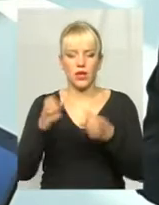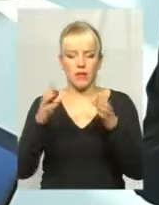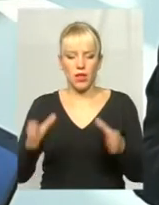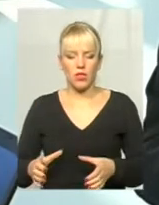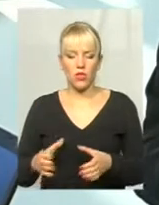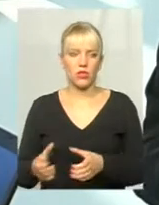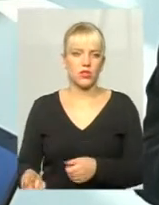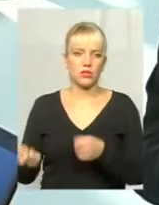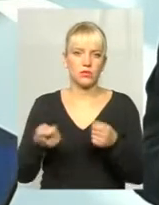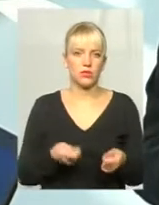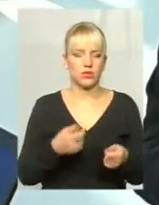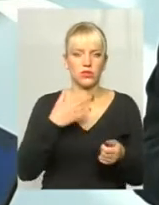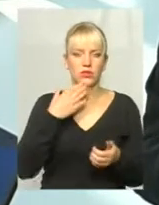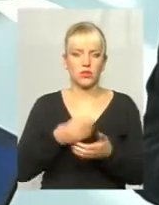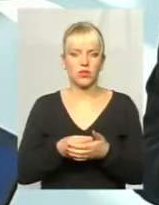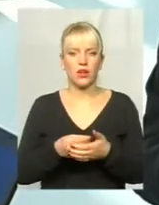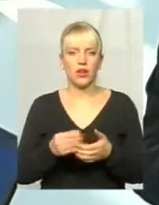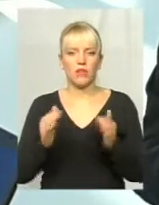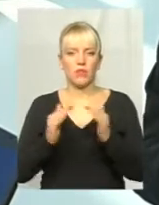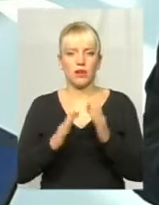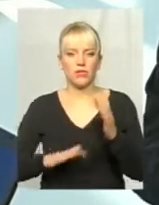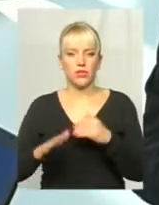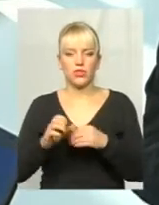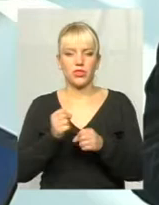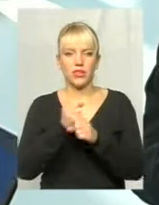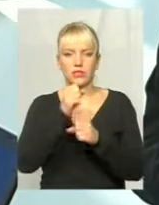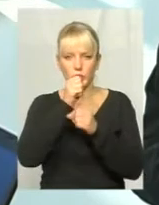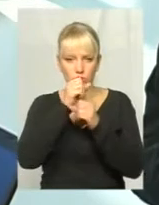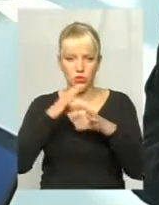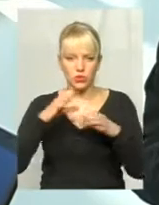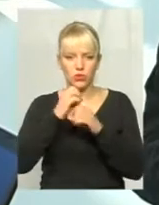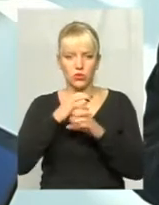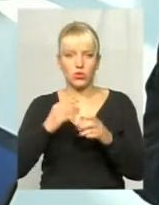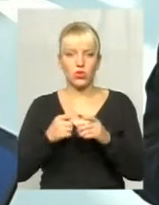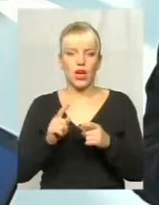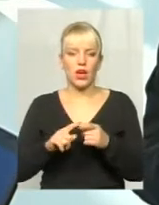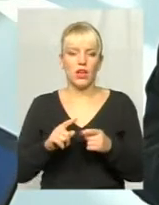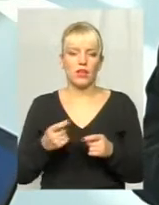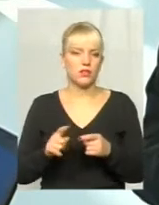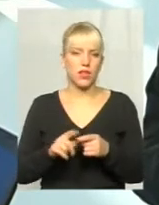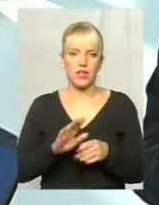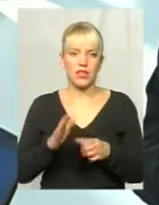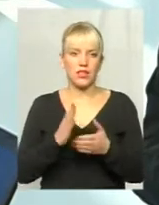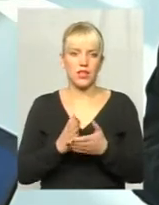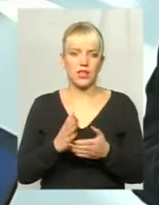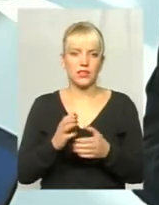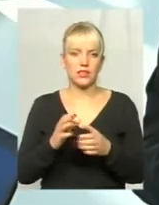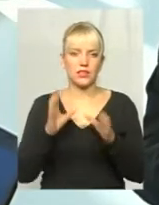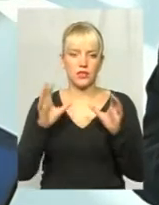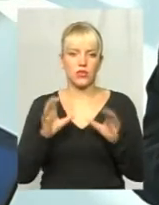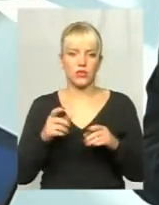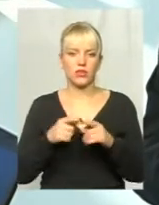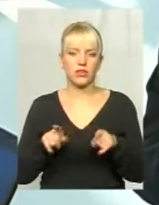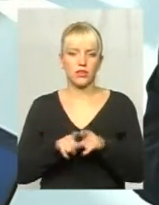приміщення, там шарики надувають аргоном і таке інше. Це не є законним. І на такі випадки повинні реагувати